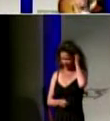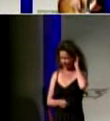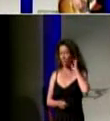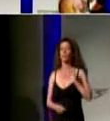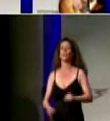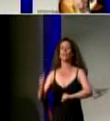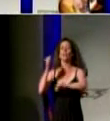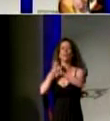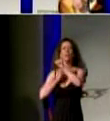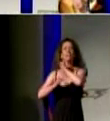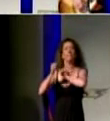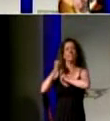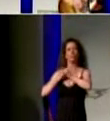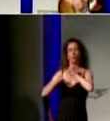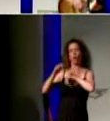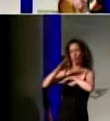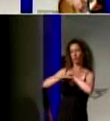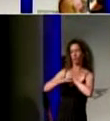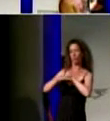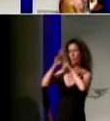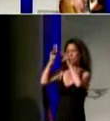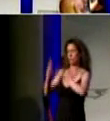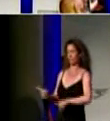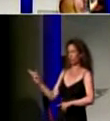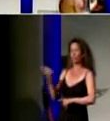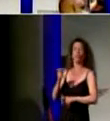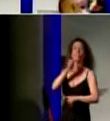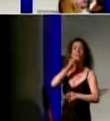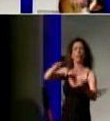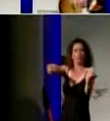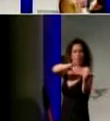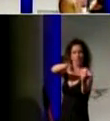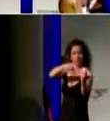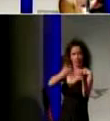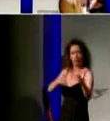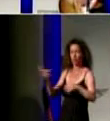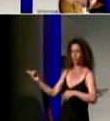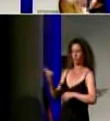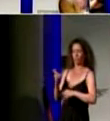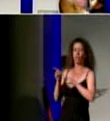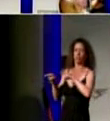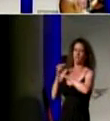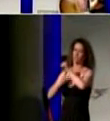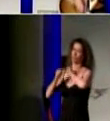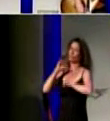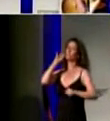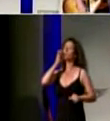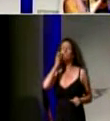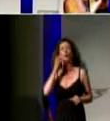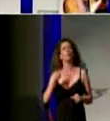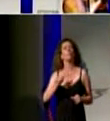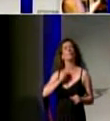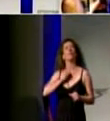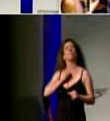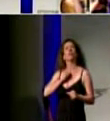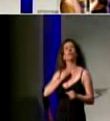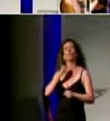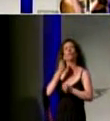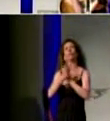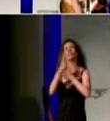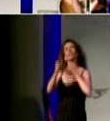L'histoire de notre prochaine invitée, que vous avez vu jouer du violon tantôt, est assez spéciale. J'ai fait sa rencontre il y a quelques